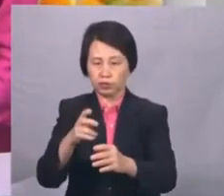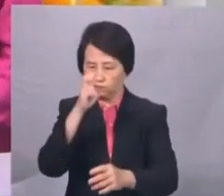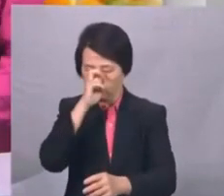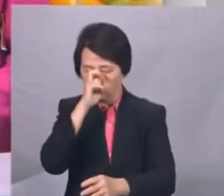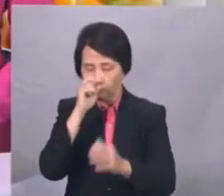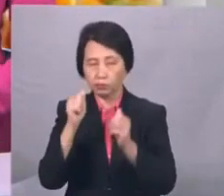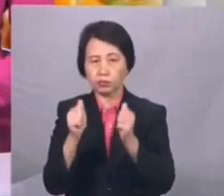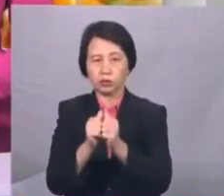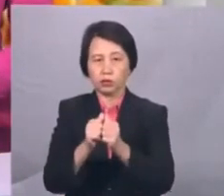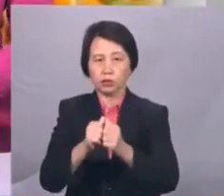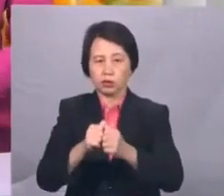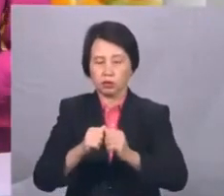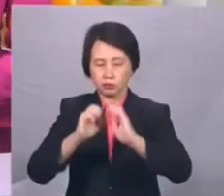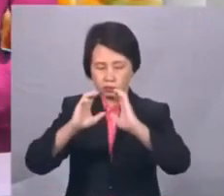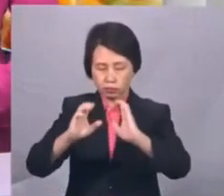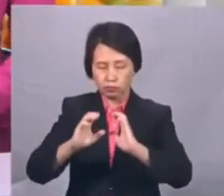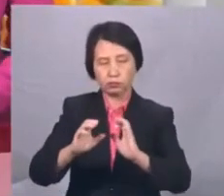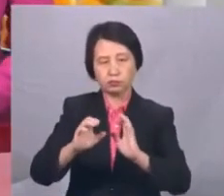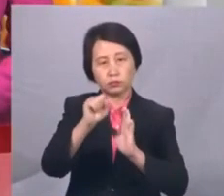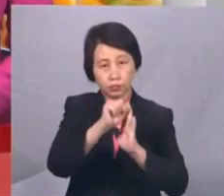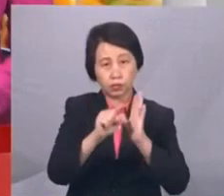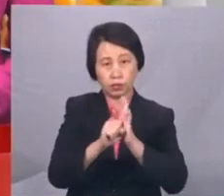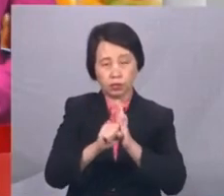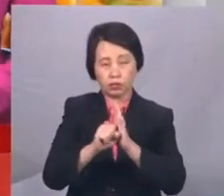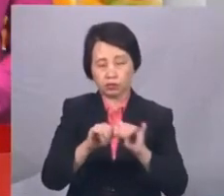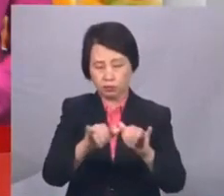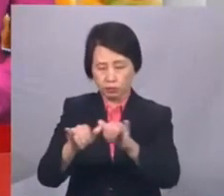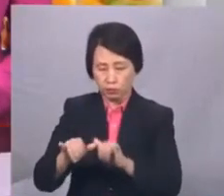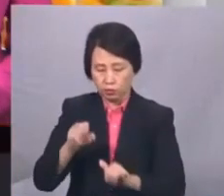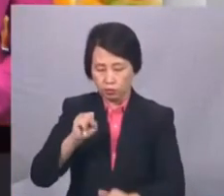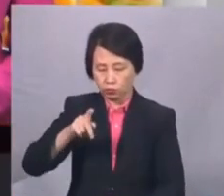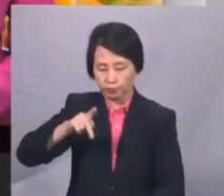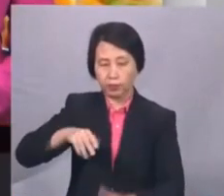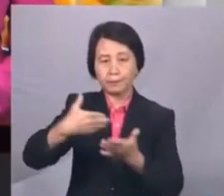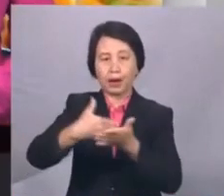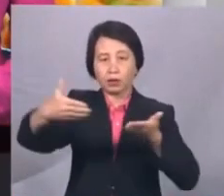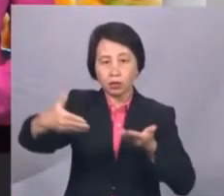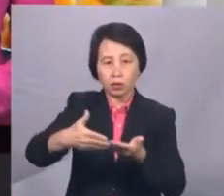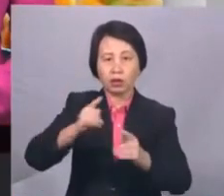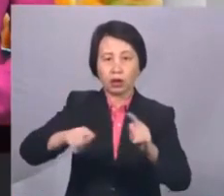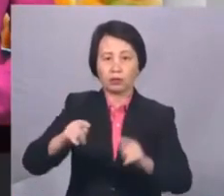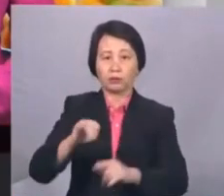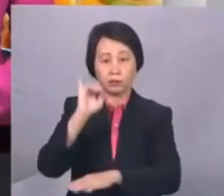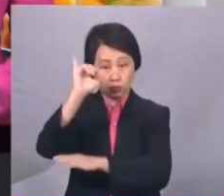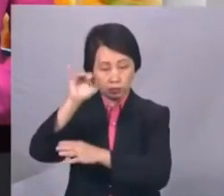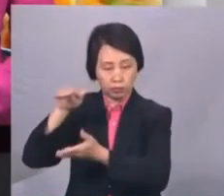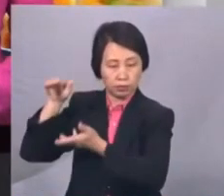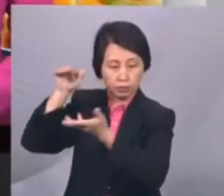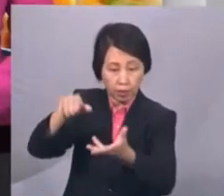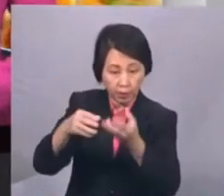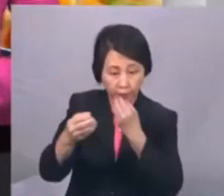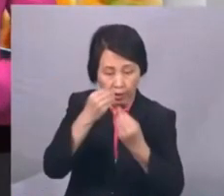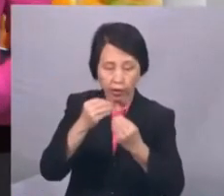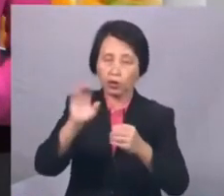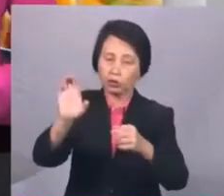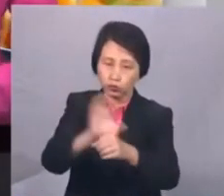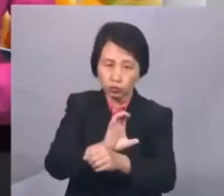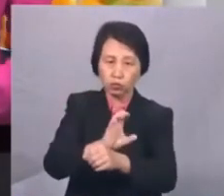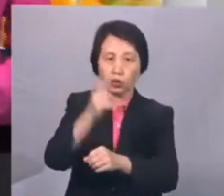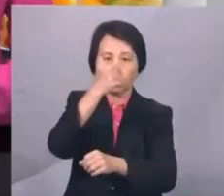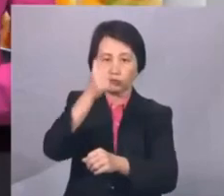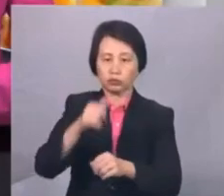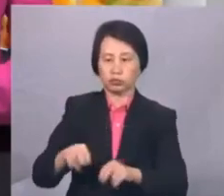ketat dengan beberapa prosedur operasi standar shopee baharu diperkenalkan namun jaminan bekalan makanan sentiasa cukup